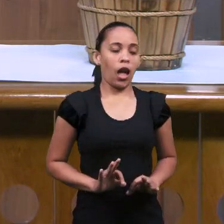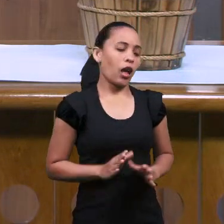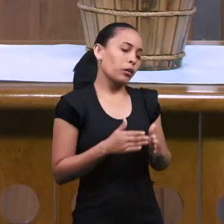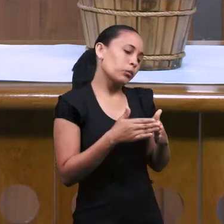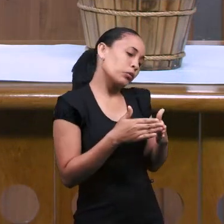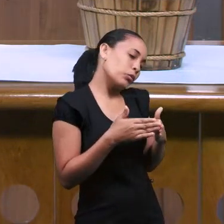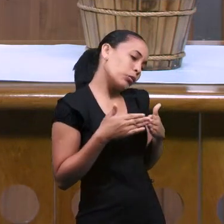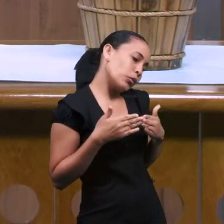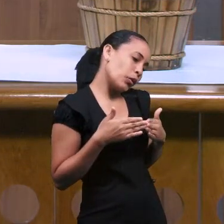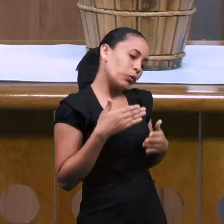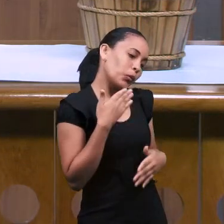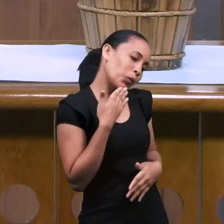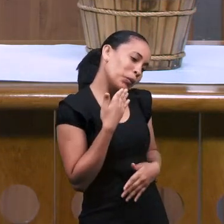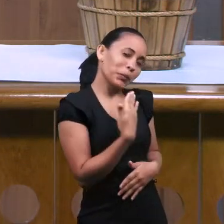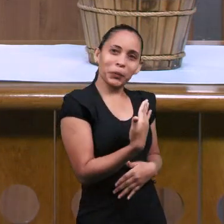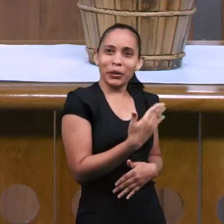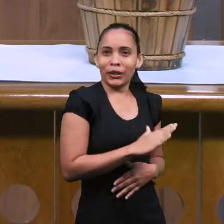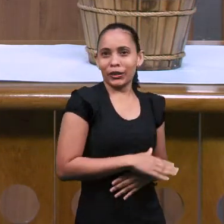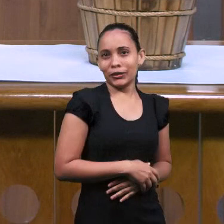Donc, pardon,